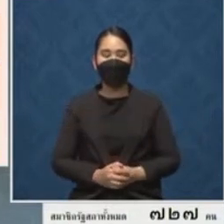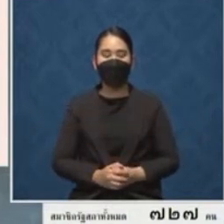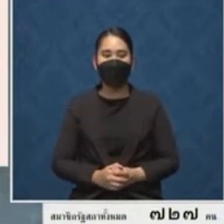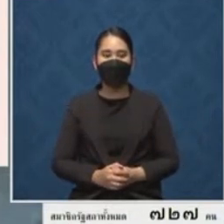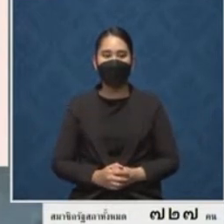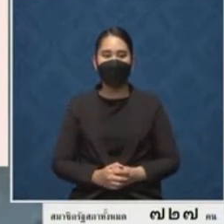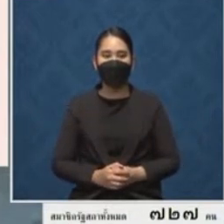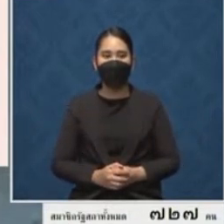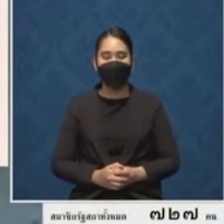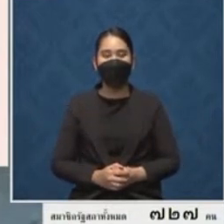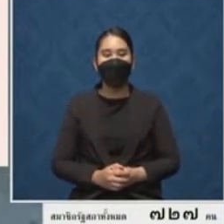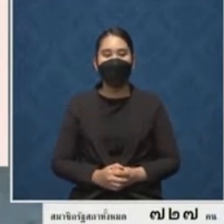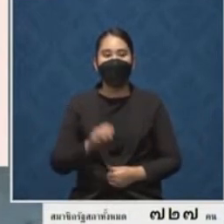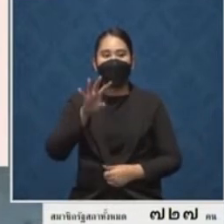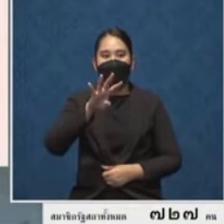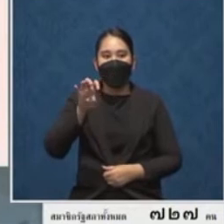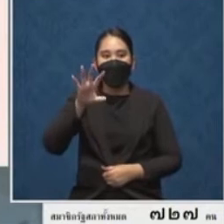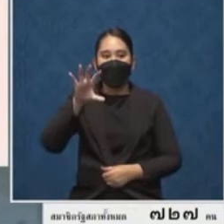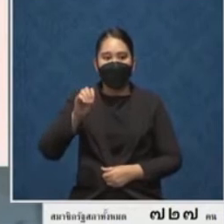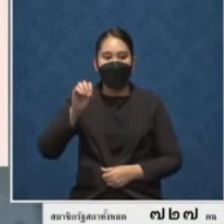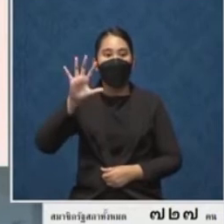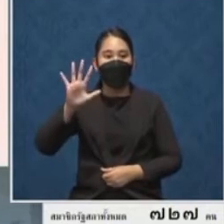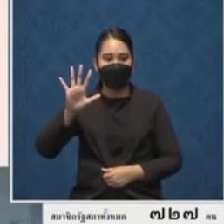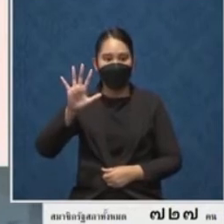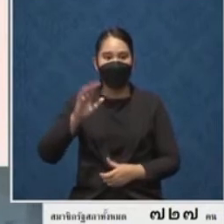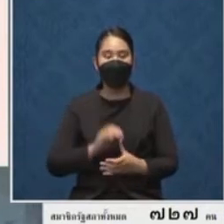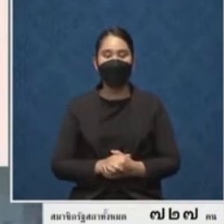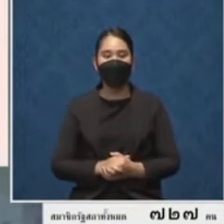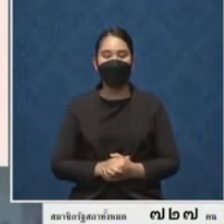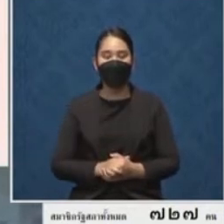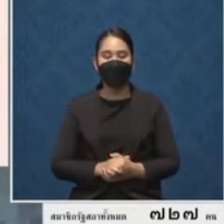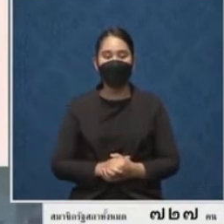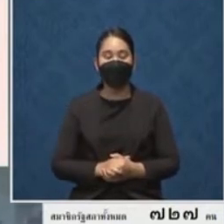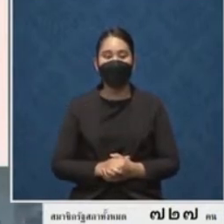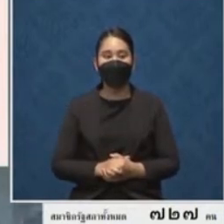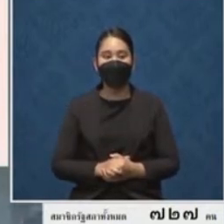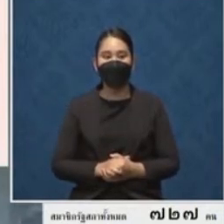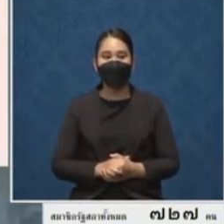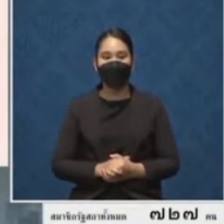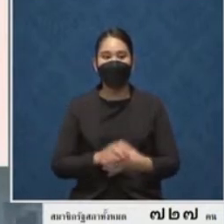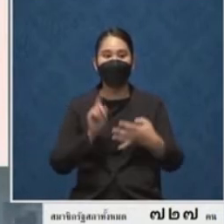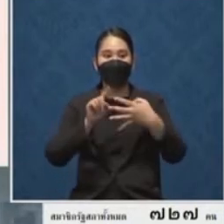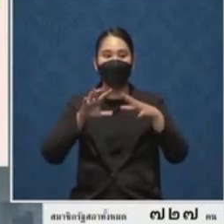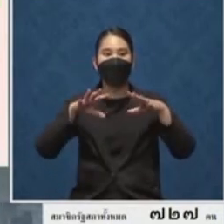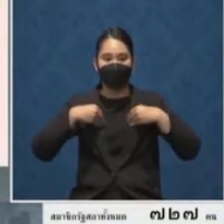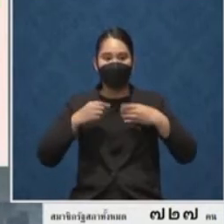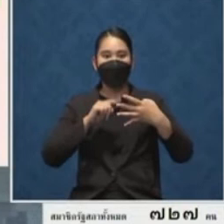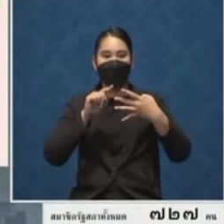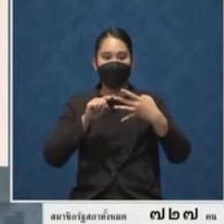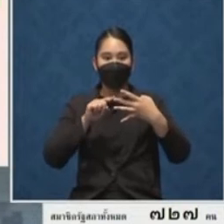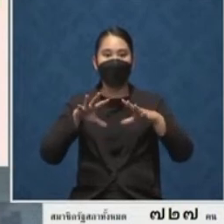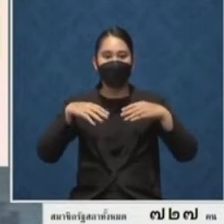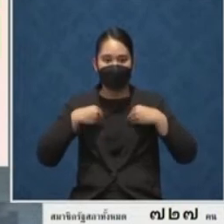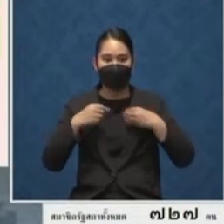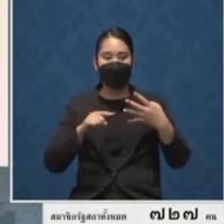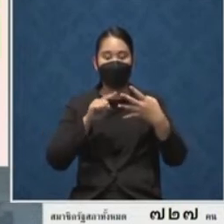455นายวัชรพลโตมรศักดิ ์1รับหลักการ2รับหลักการ3รับหลัก